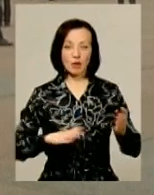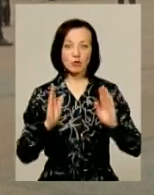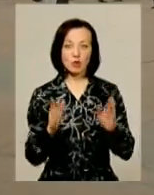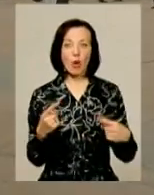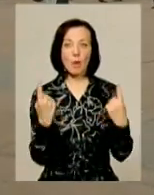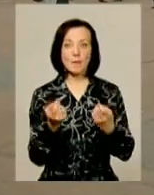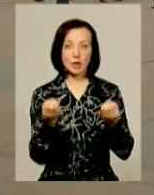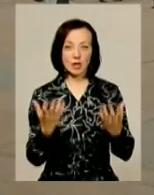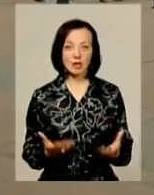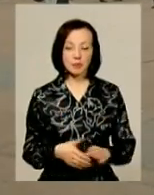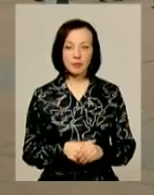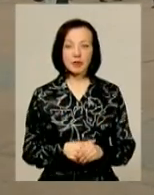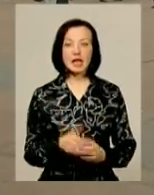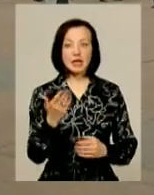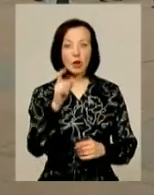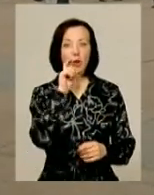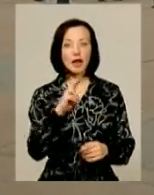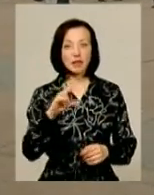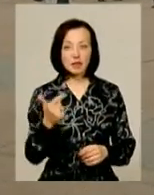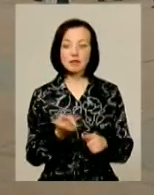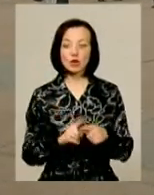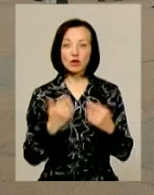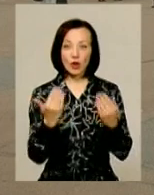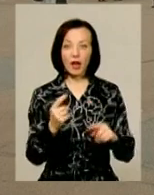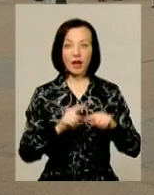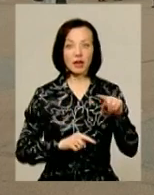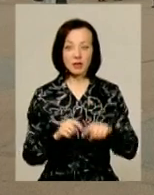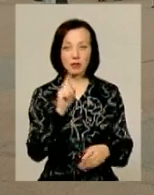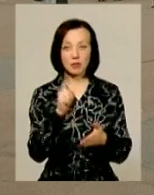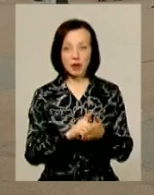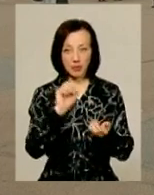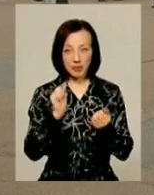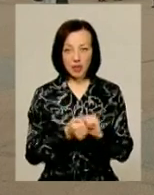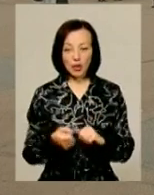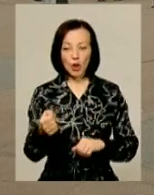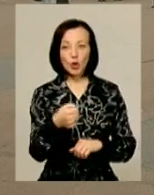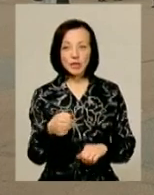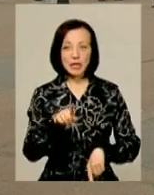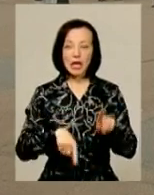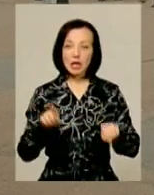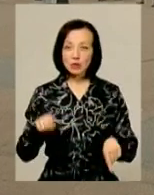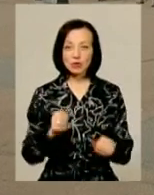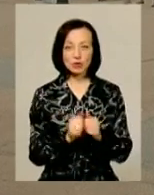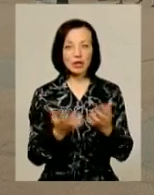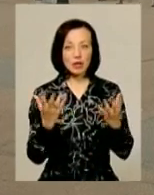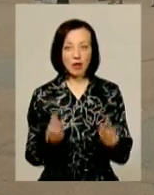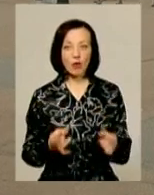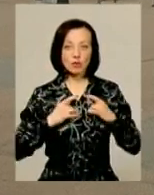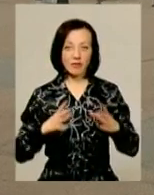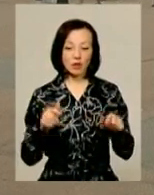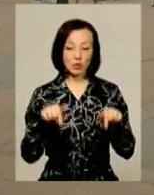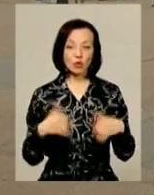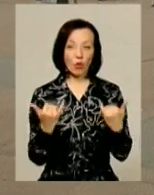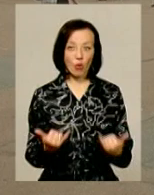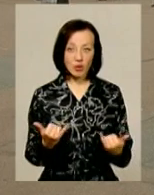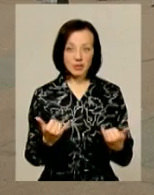буде буденним. Так як ти українець, це воно твоє, воно рідне, ти маєш пам'ятати, носити хоча б інколи, якщо не щодня, а у свято, а